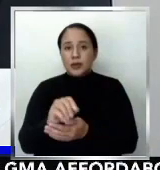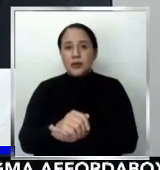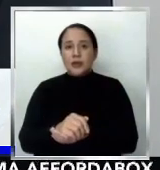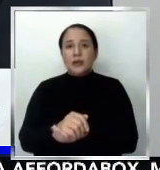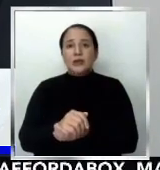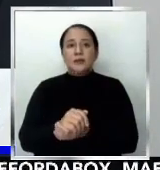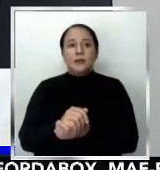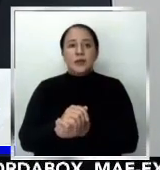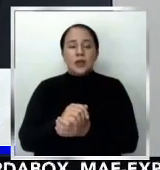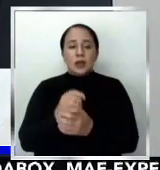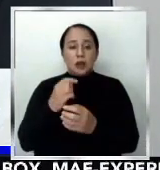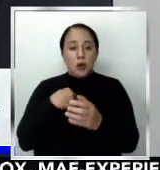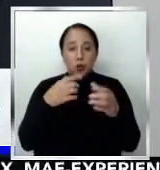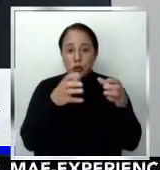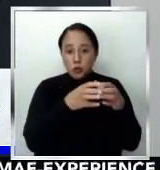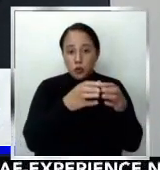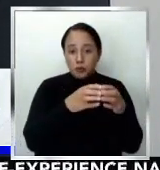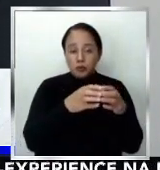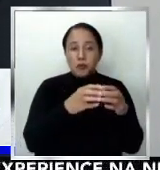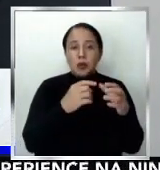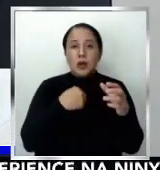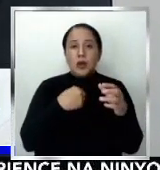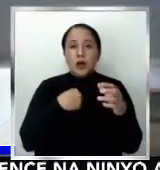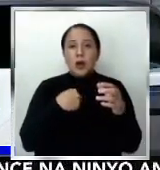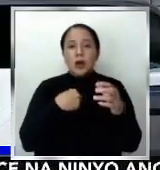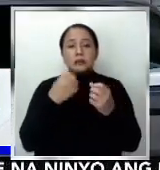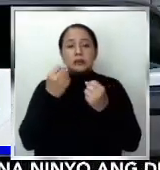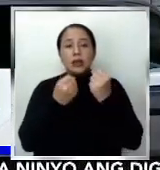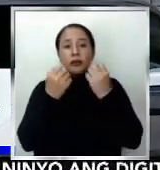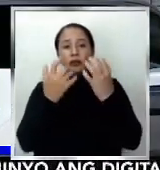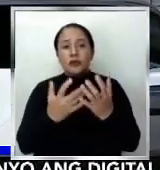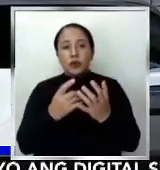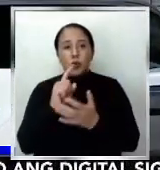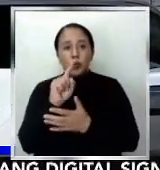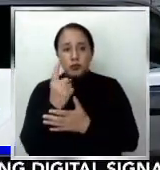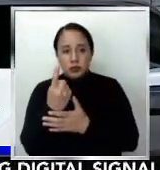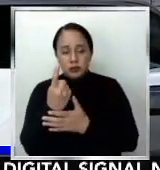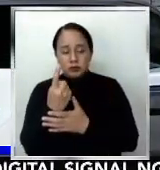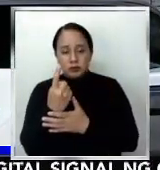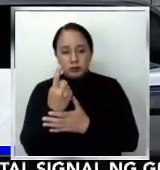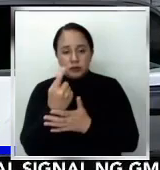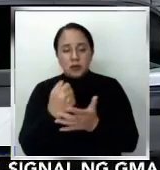ay mga driver lang at nagbaboundary. Hinihingan